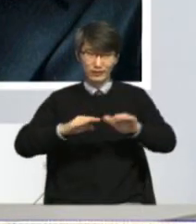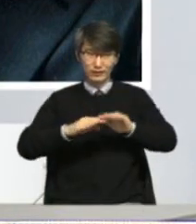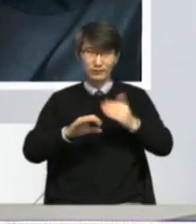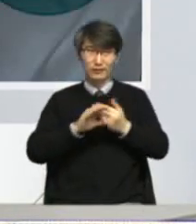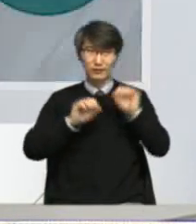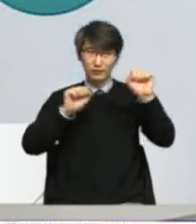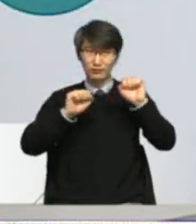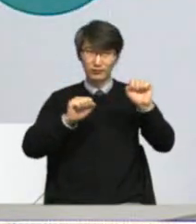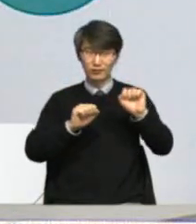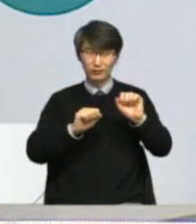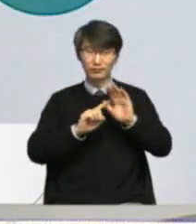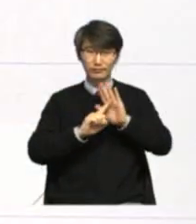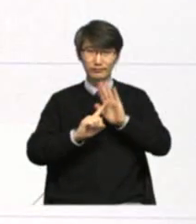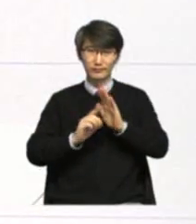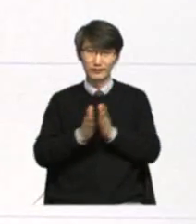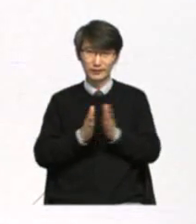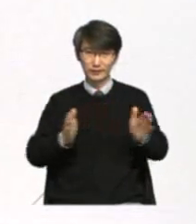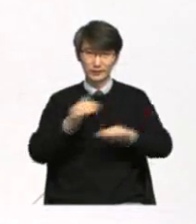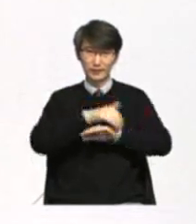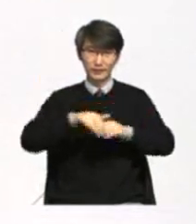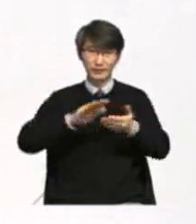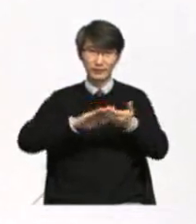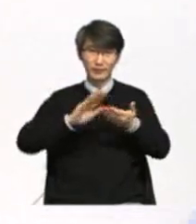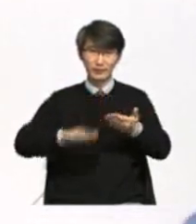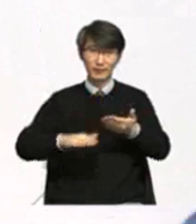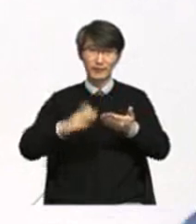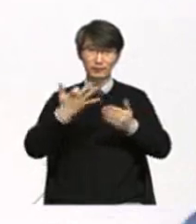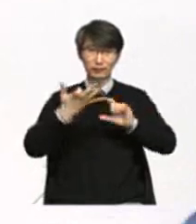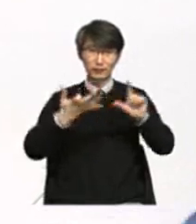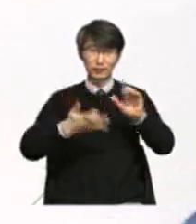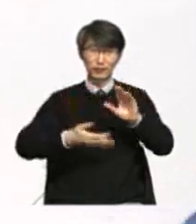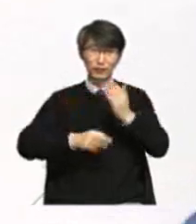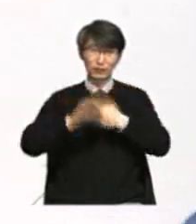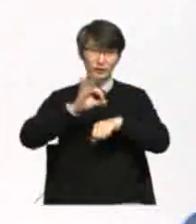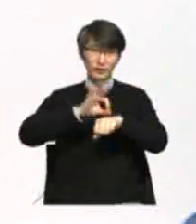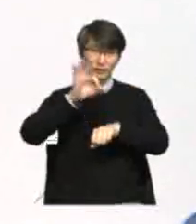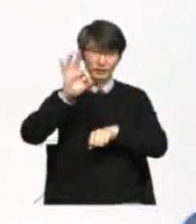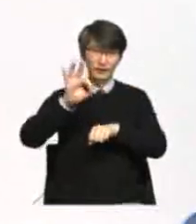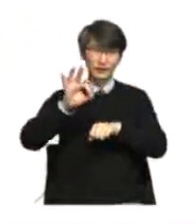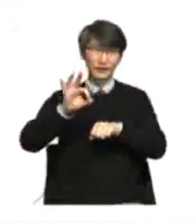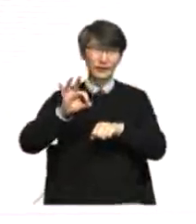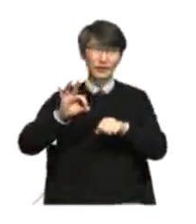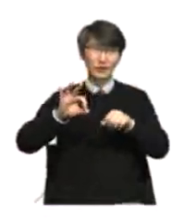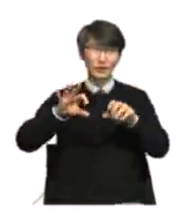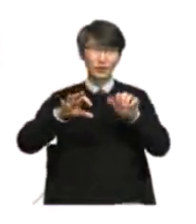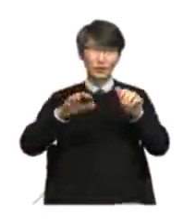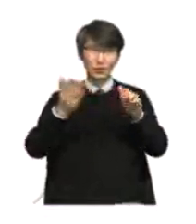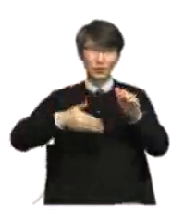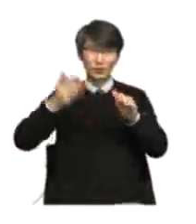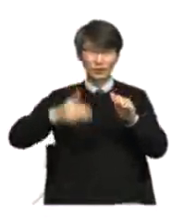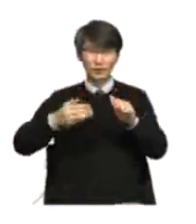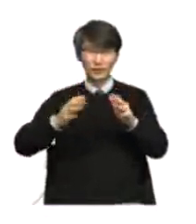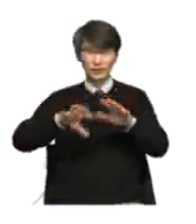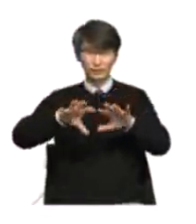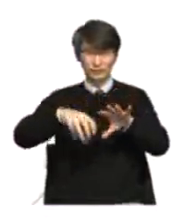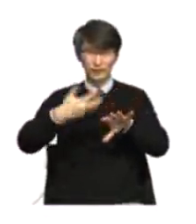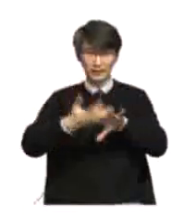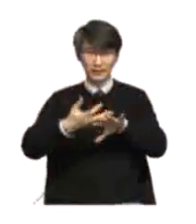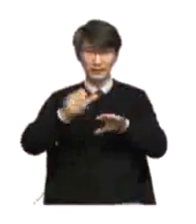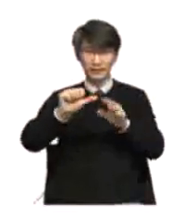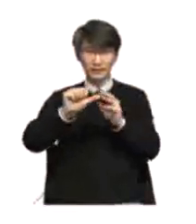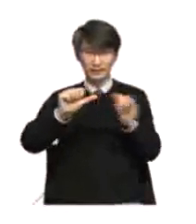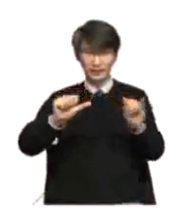선거운동에 돌입한다는 계획입니다 한편 19일 오전 10시 기준 우리 공화당 에서 1명 국가 0명 배당금 당에서